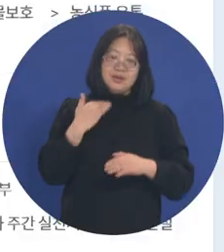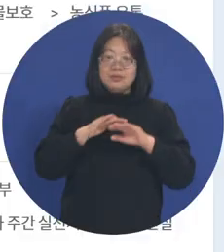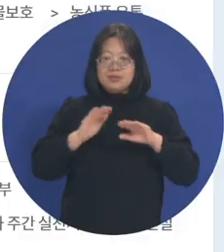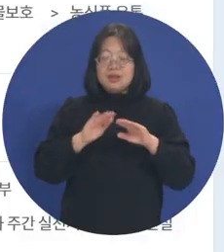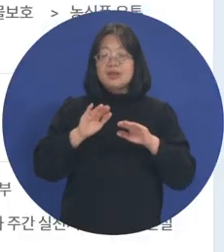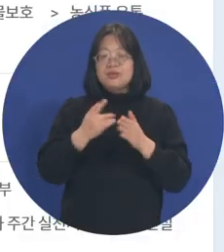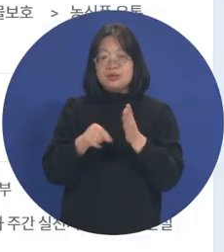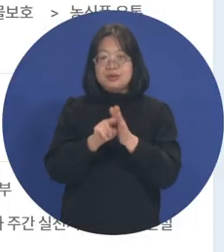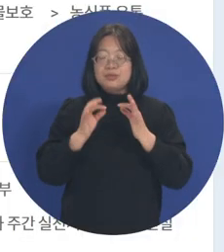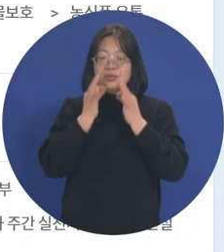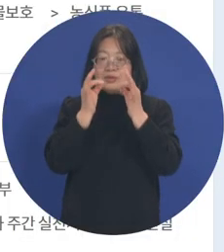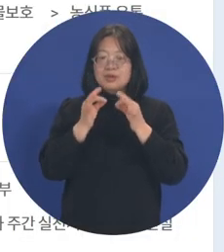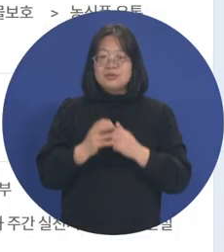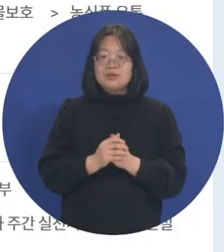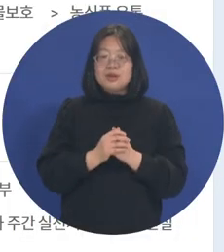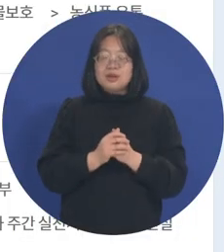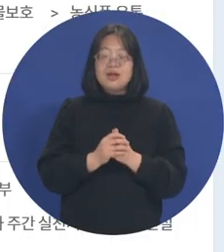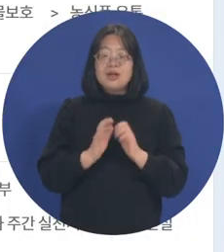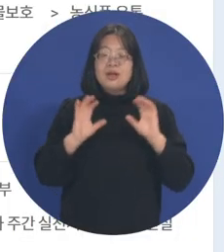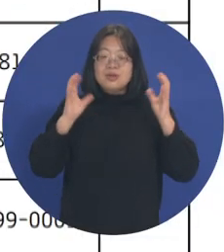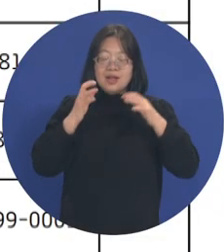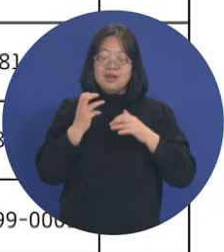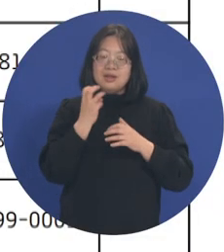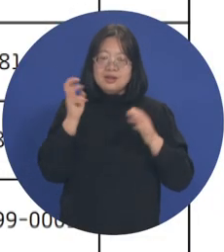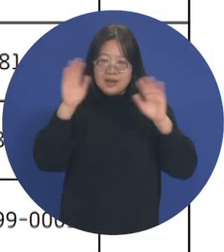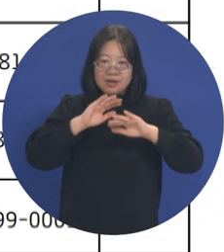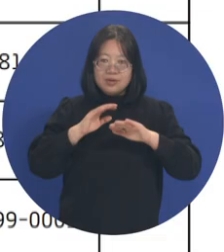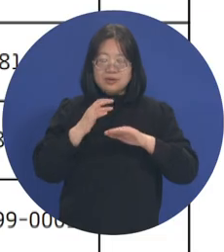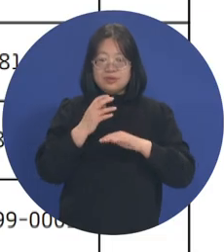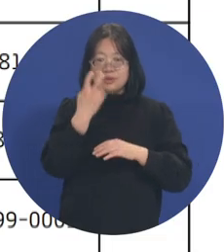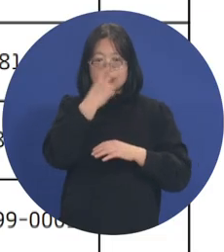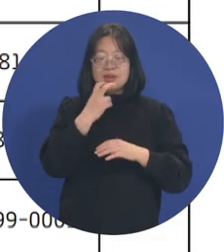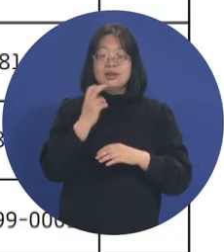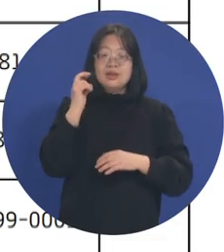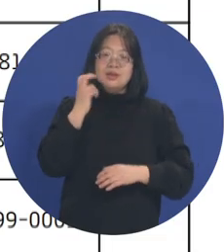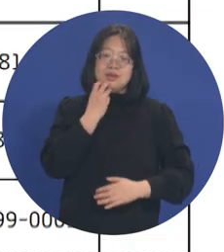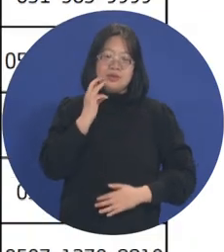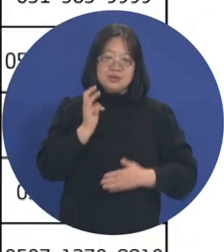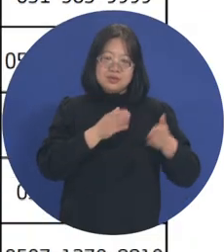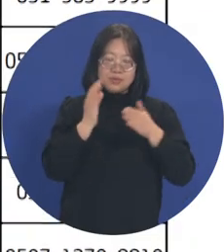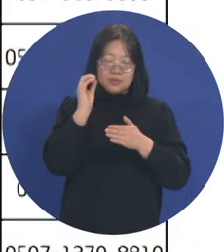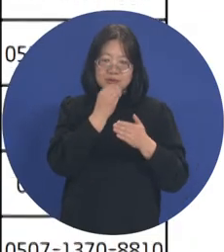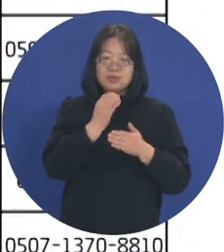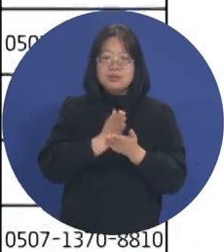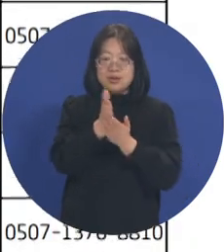노력하겠습니다. 도내 소아 야간휴일 진료기관은 경기도 홈페이지에서